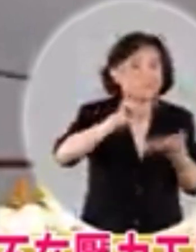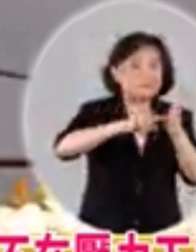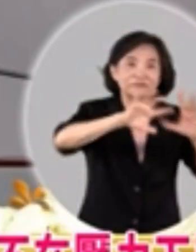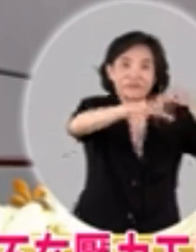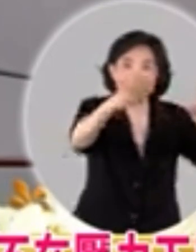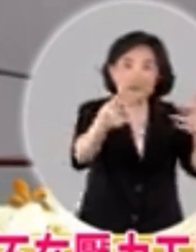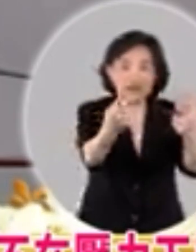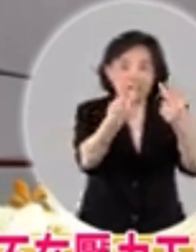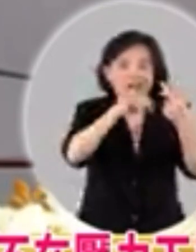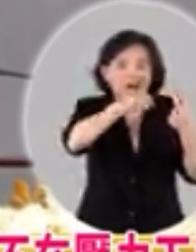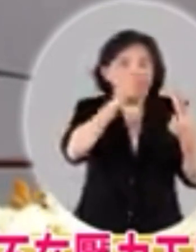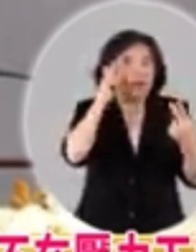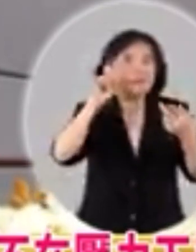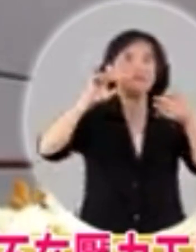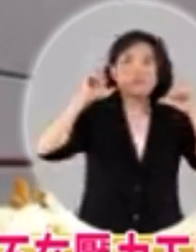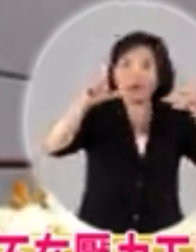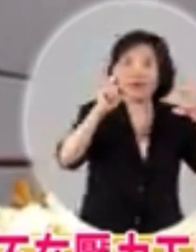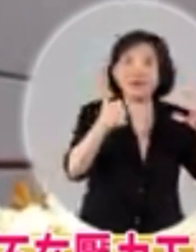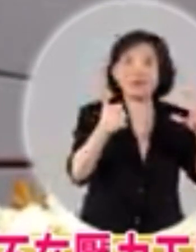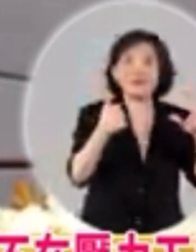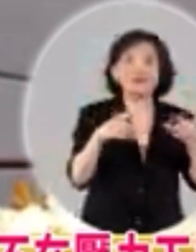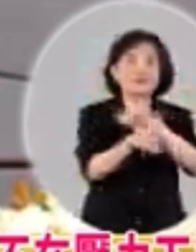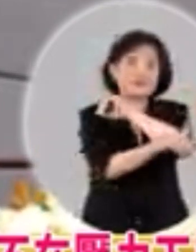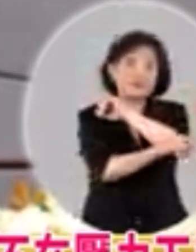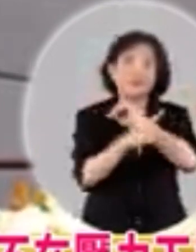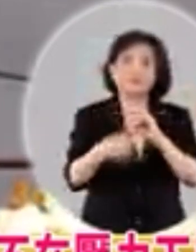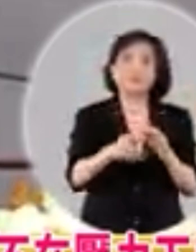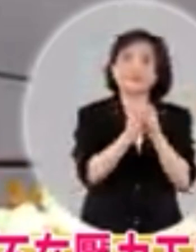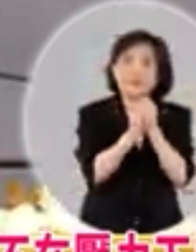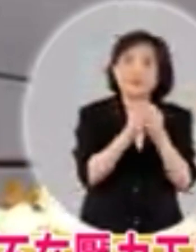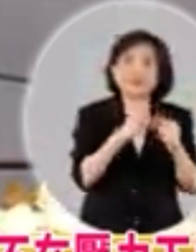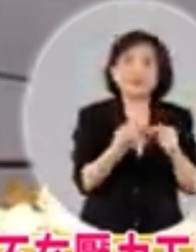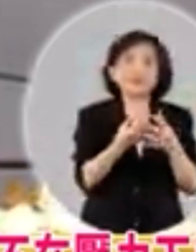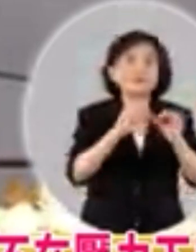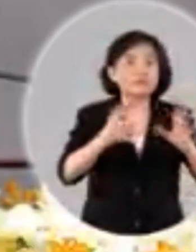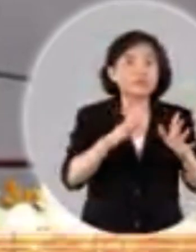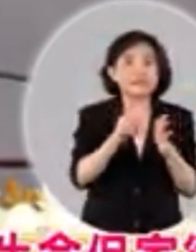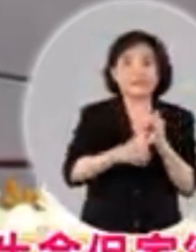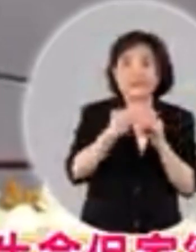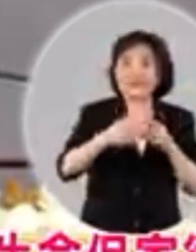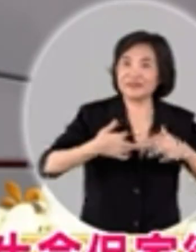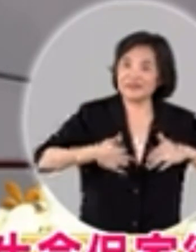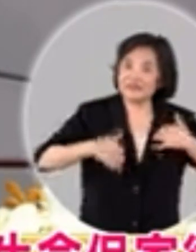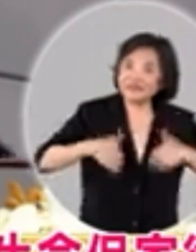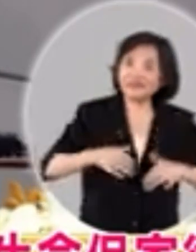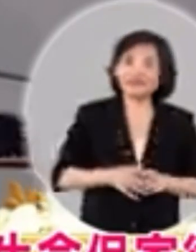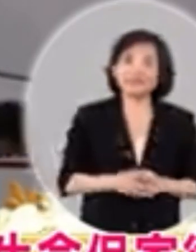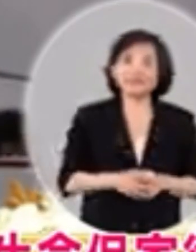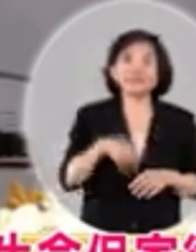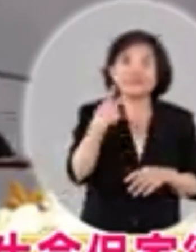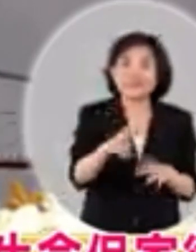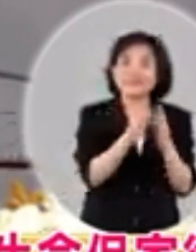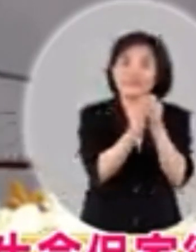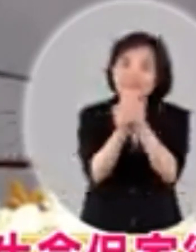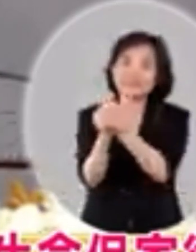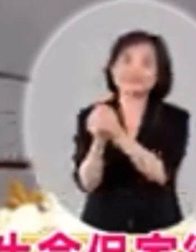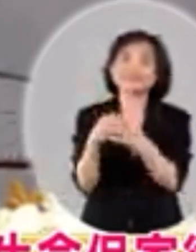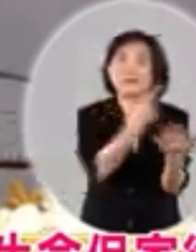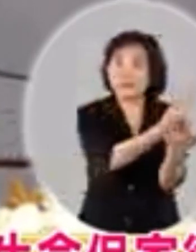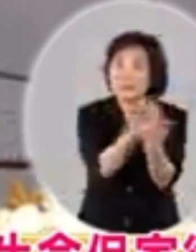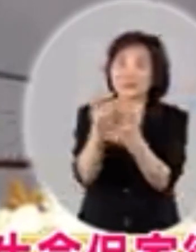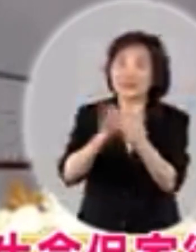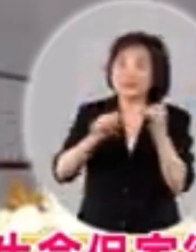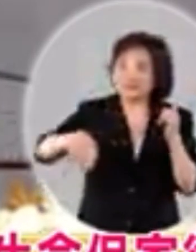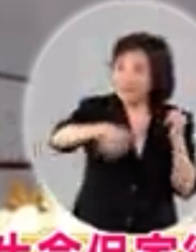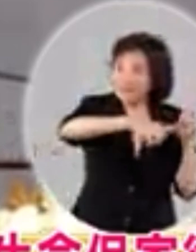台湾。最后我要祝福中华民国生日快乐，也祝福所有的国